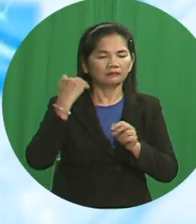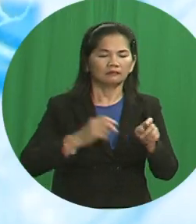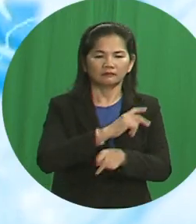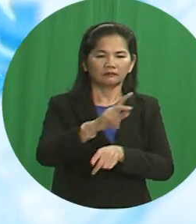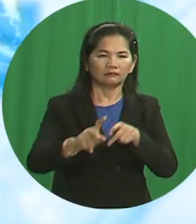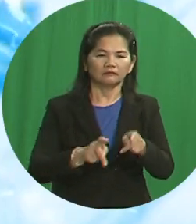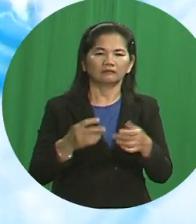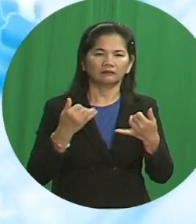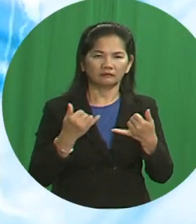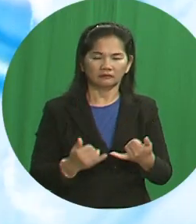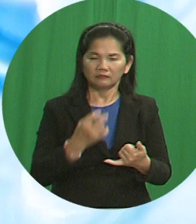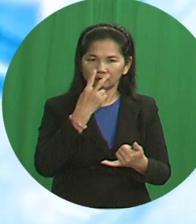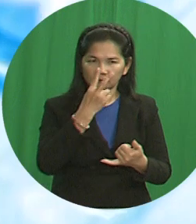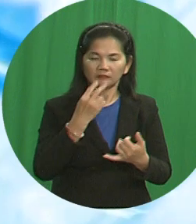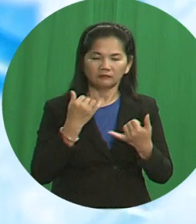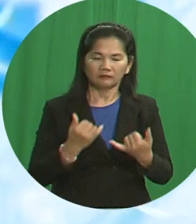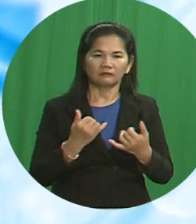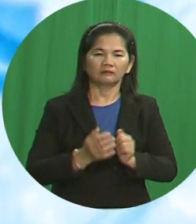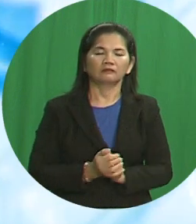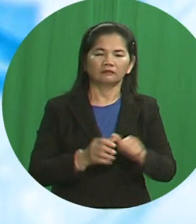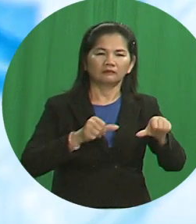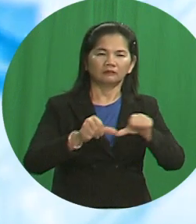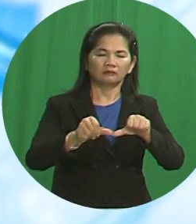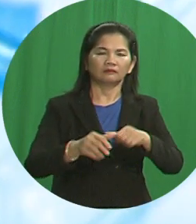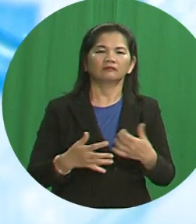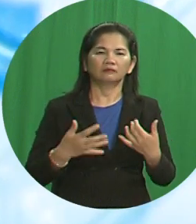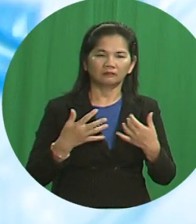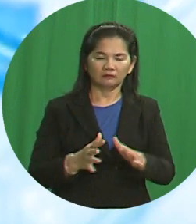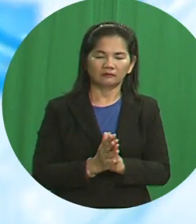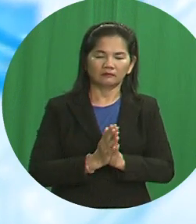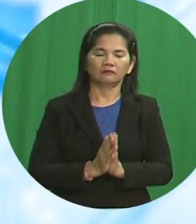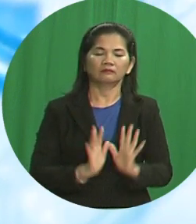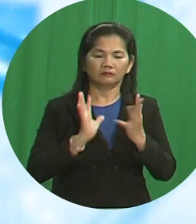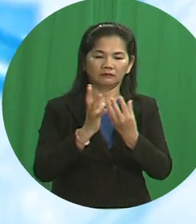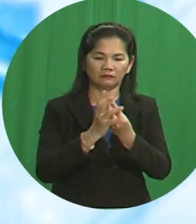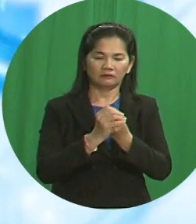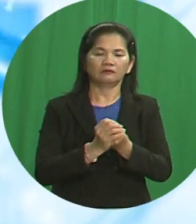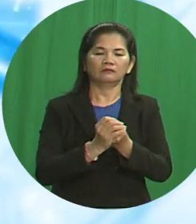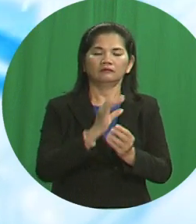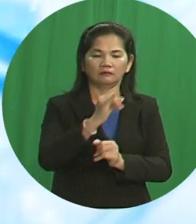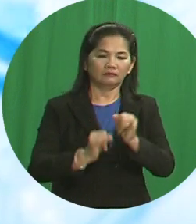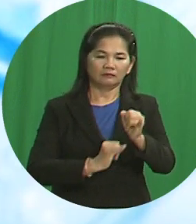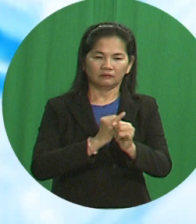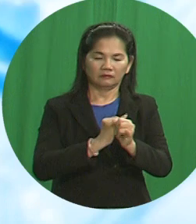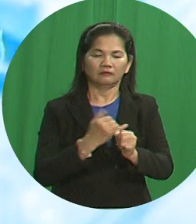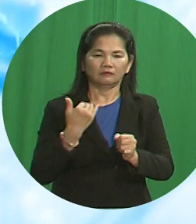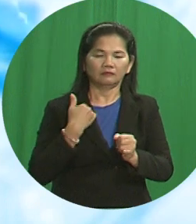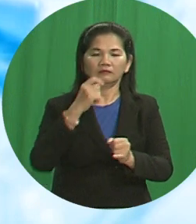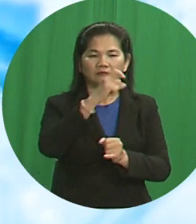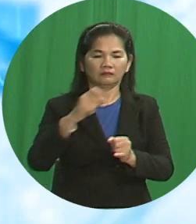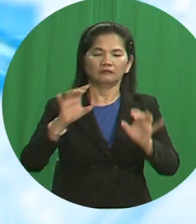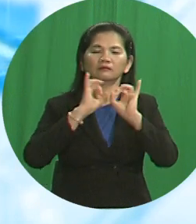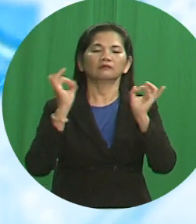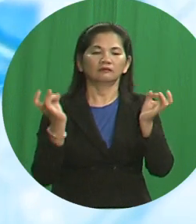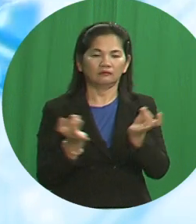លោកលោកស្រីអ្នកនាងកញ្ញាប្រិយមិត្តទូរទស្សនិកជនជាទីគោរពជាបន្តទៅទៀតនេះខ្ញុំបាទសូមជម្រាបជូននៅព្រឹត្តិការណ៍អន្តរជាតិដែលកើតមានឡើងនៅលើពិ